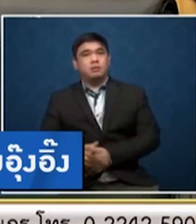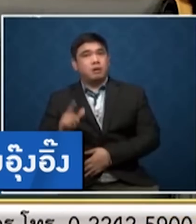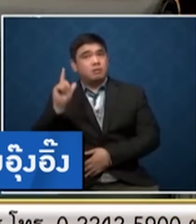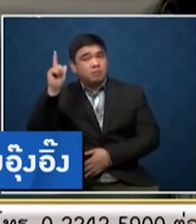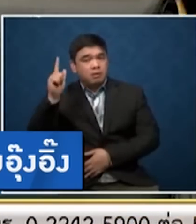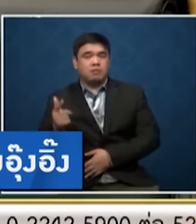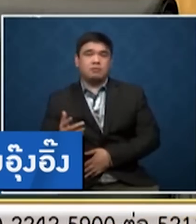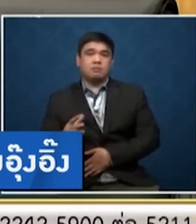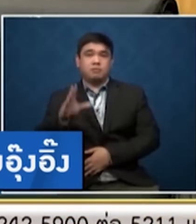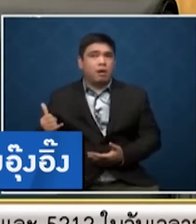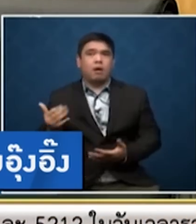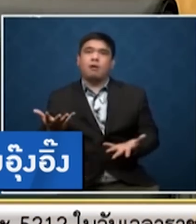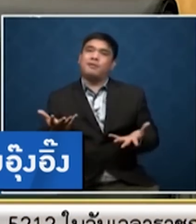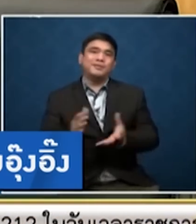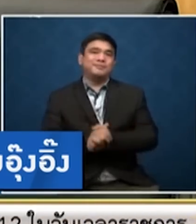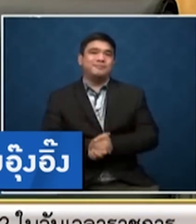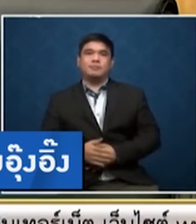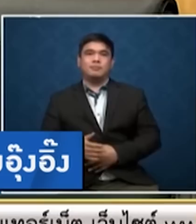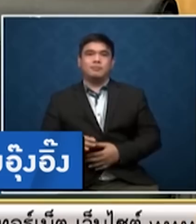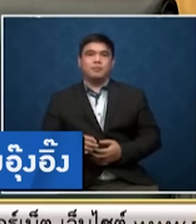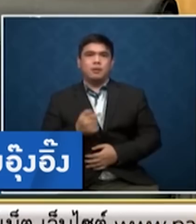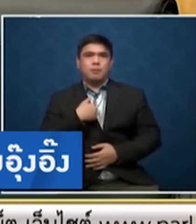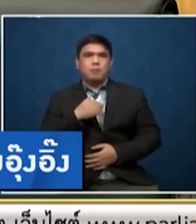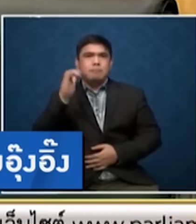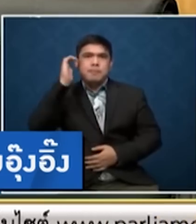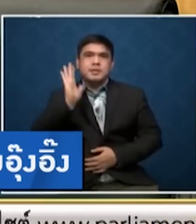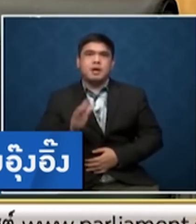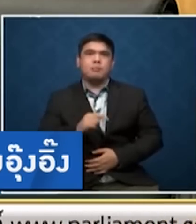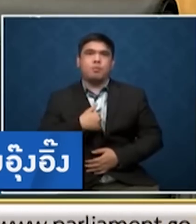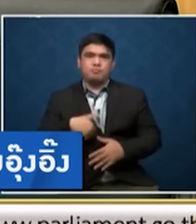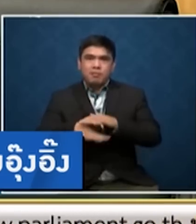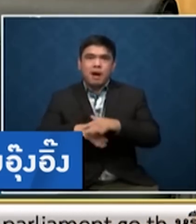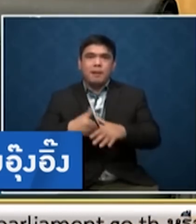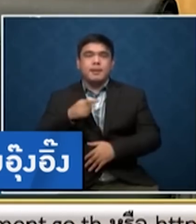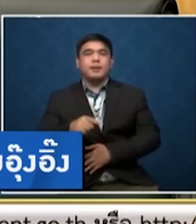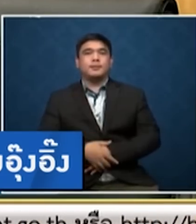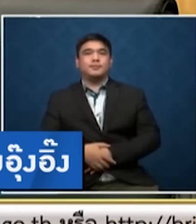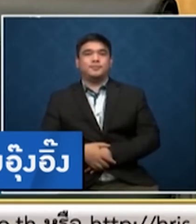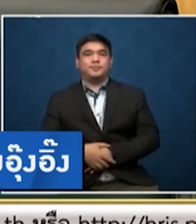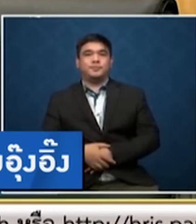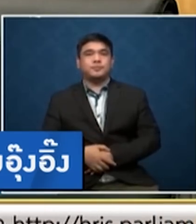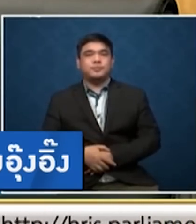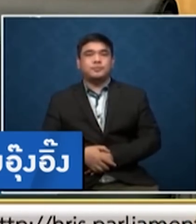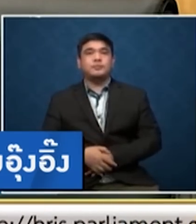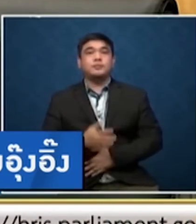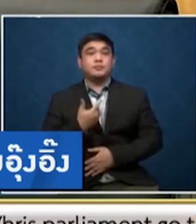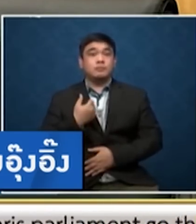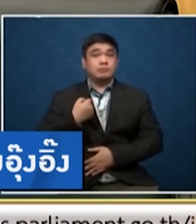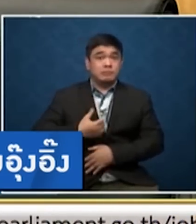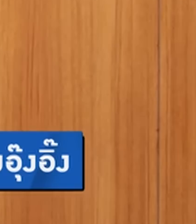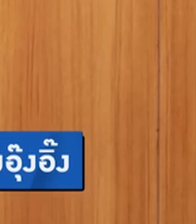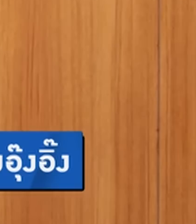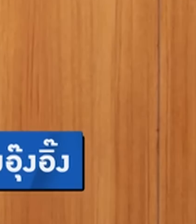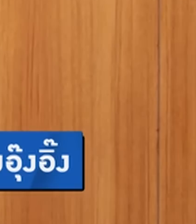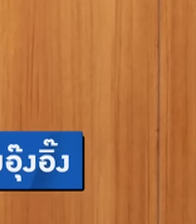แก้ก้าวไกลณัฐพงษ์เรือนปัญญาวุฒินะครับและผลิตวัชรสินธุหรือคุณไอติมนั้นออกมาแถลงข่าวว่าไม่เห็นด้วยนะครับกับการที่สว.